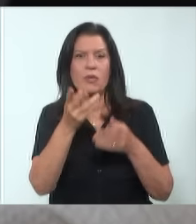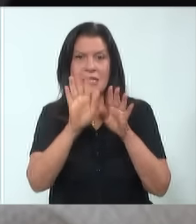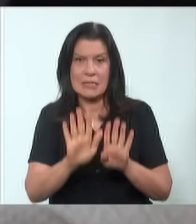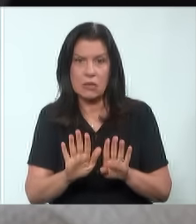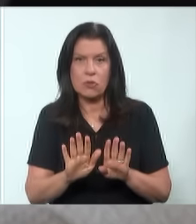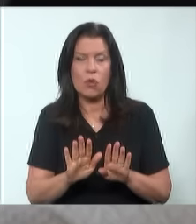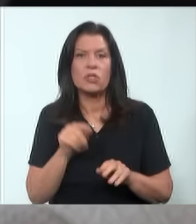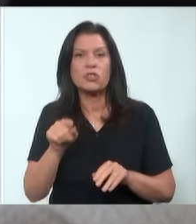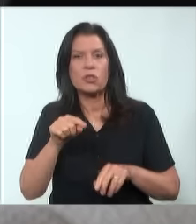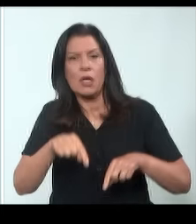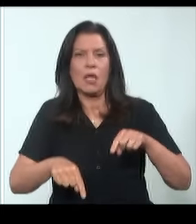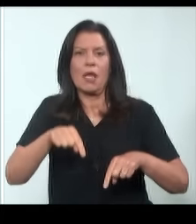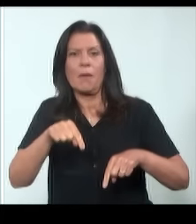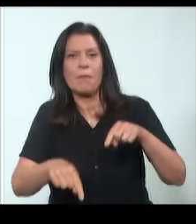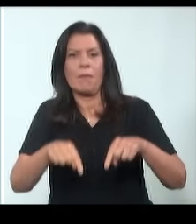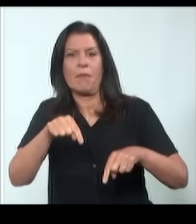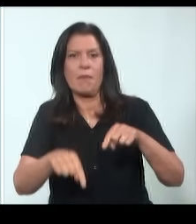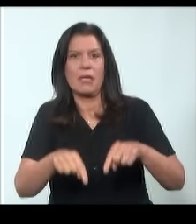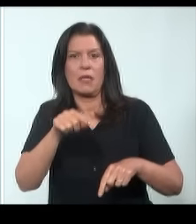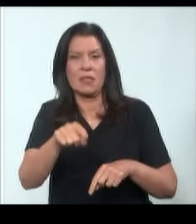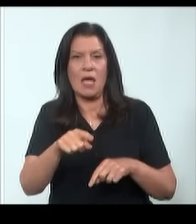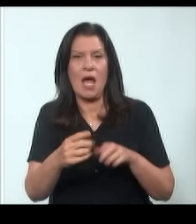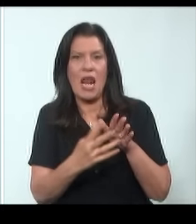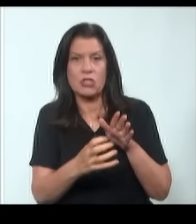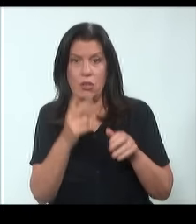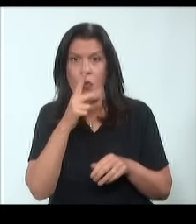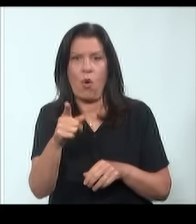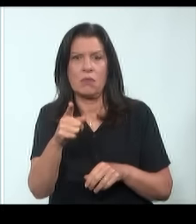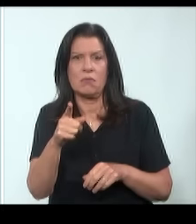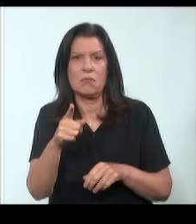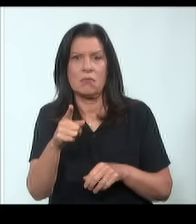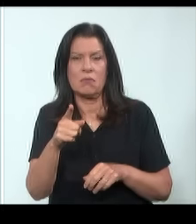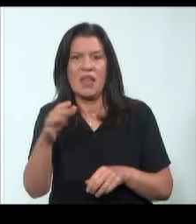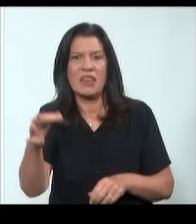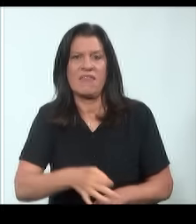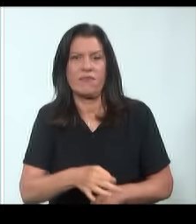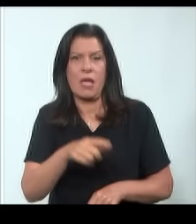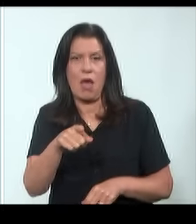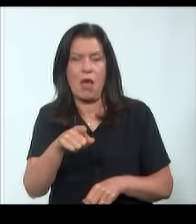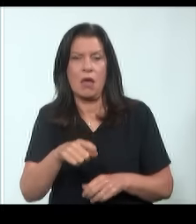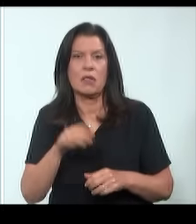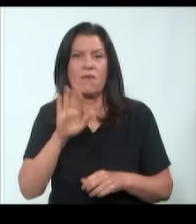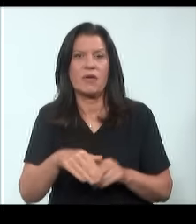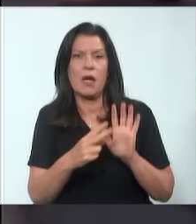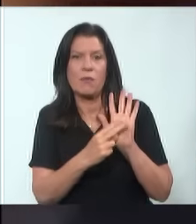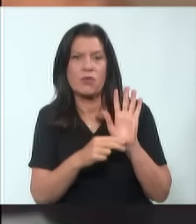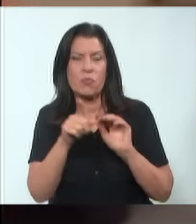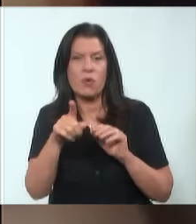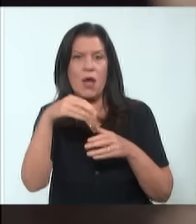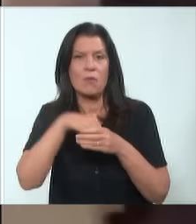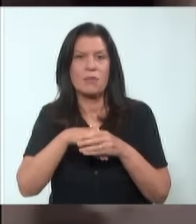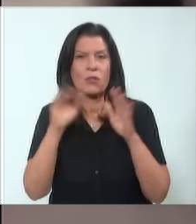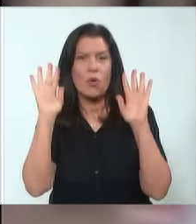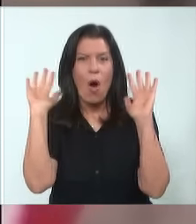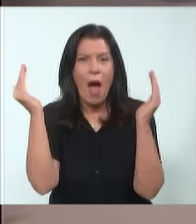מדדה בעצם לג'יפ, שרואים אותה פצועה ברגל. וגם תמונה מהמיגונית שרואים